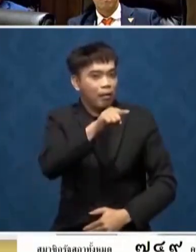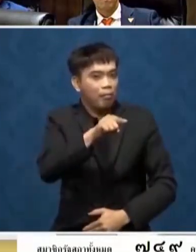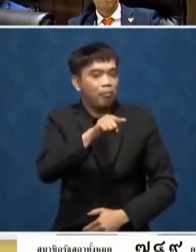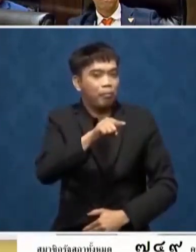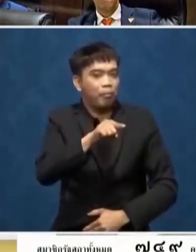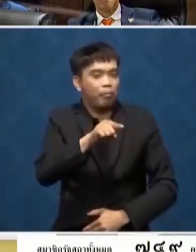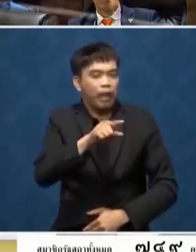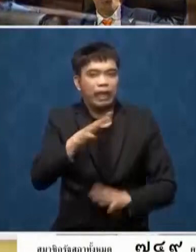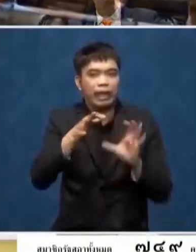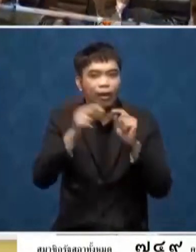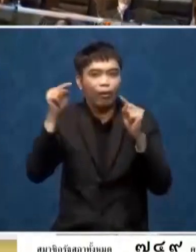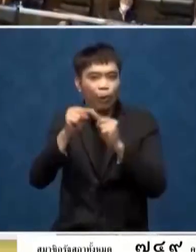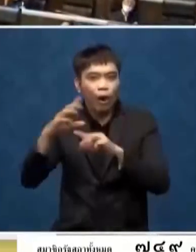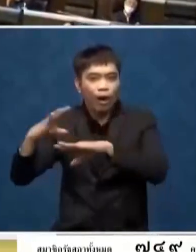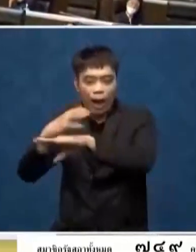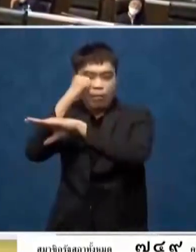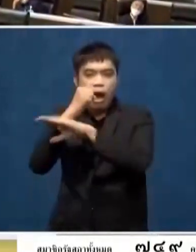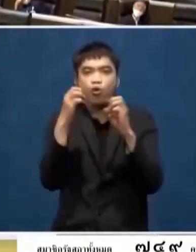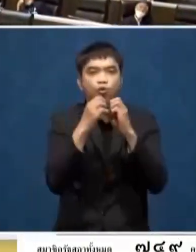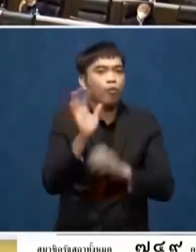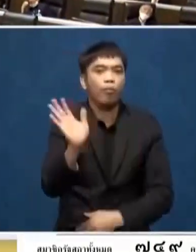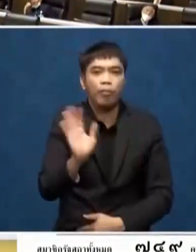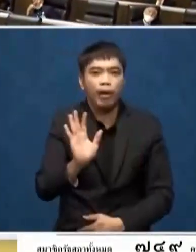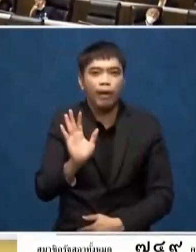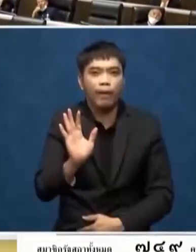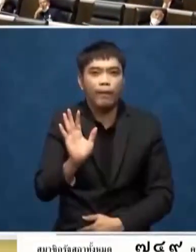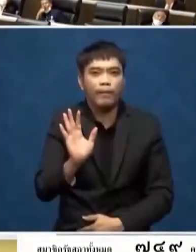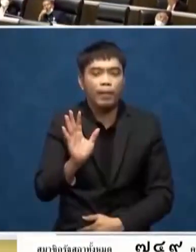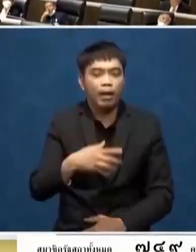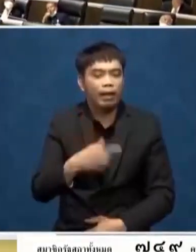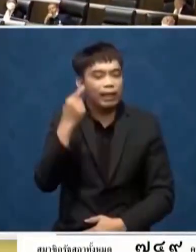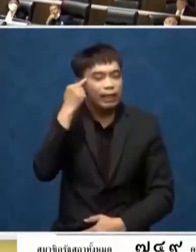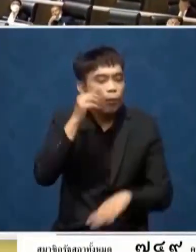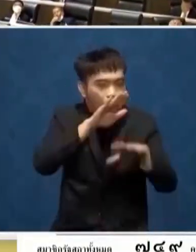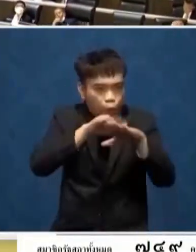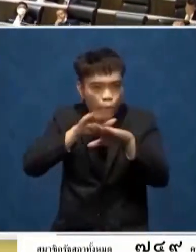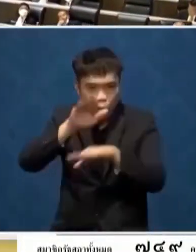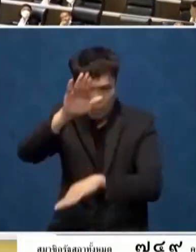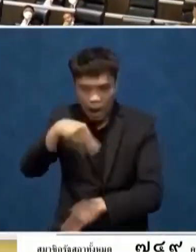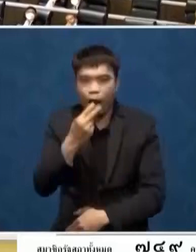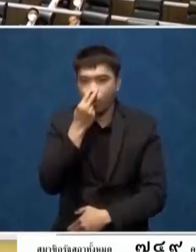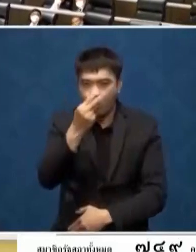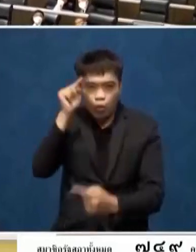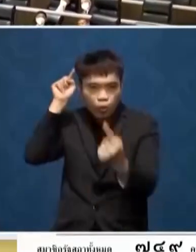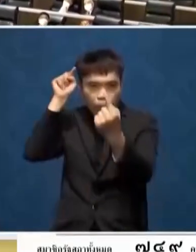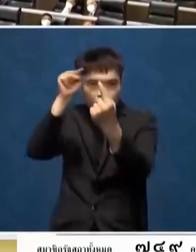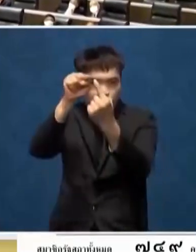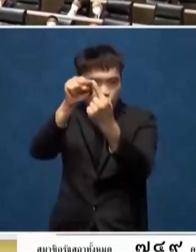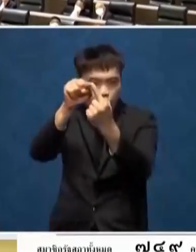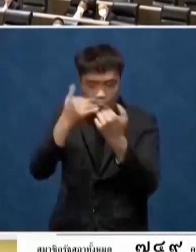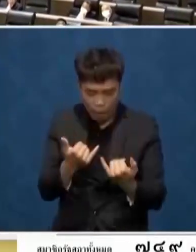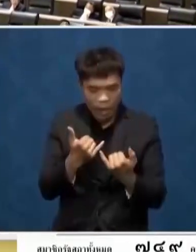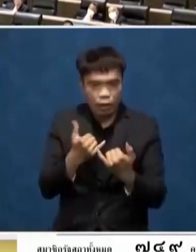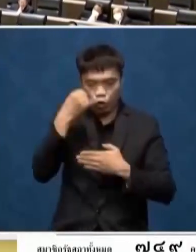ในการโจมตีกันทางการเมืองผมถึงอยากจะชวนทุกท่านครับมองกันยาวๆไม่ใช่แค่วันนี้อย่างเดียว